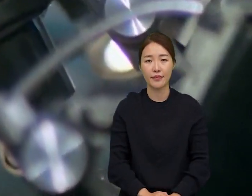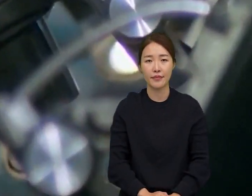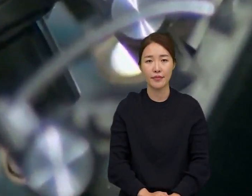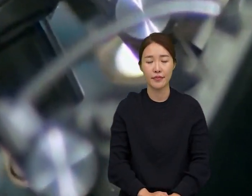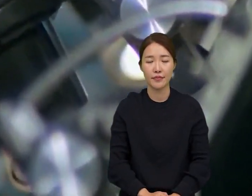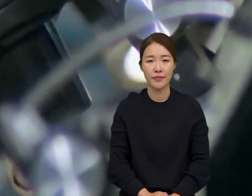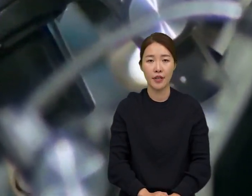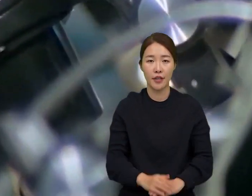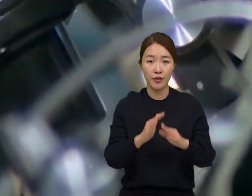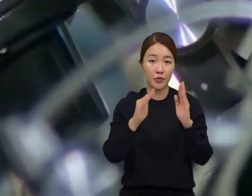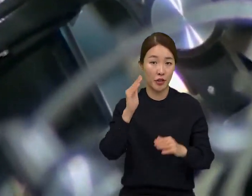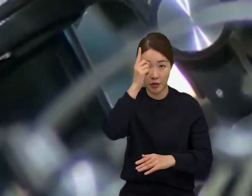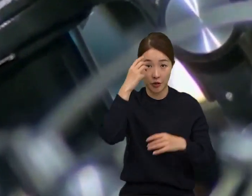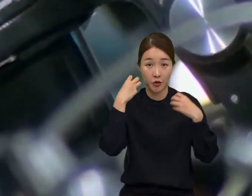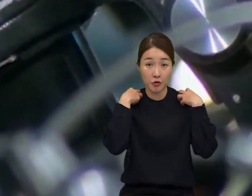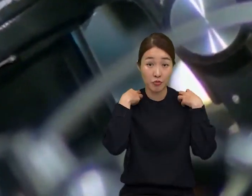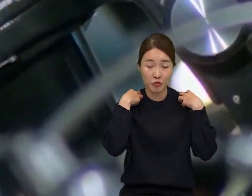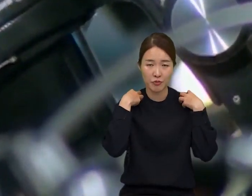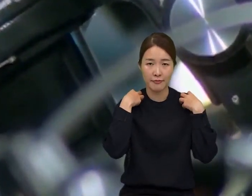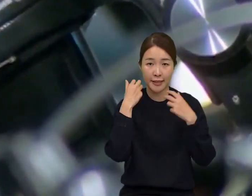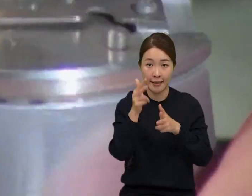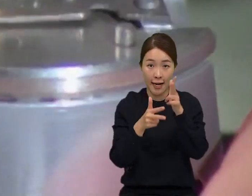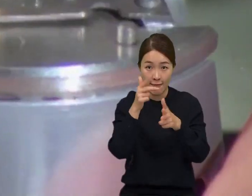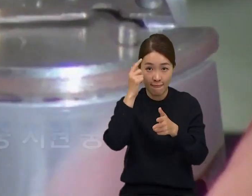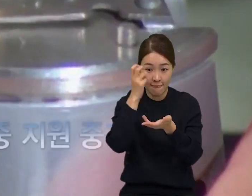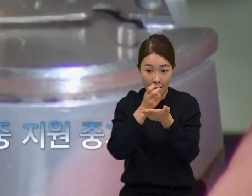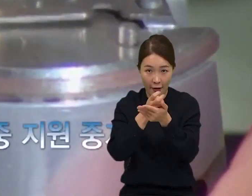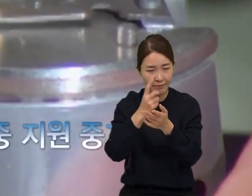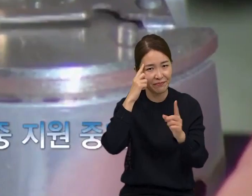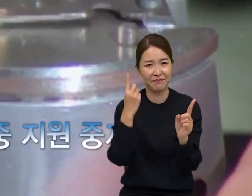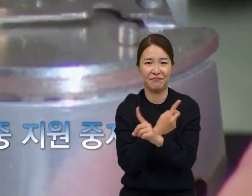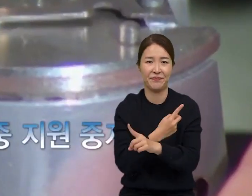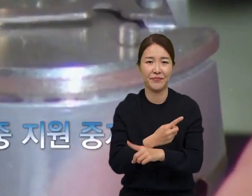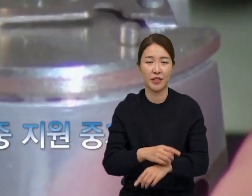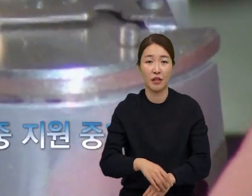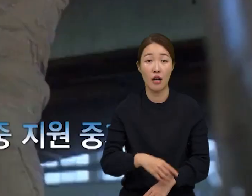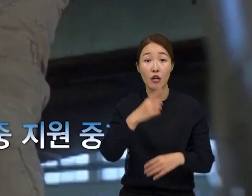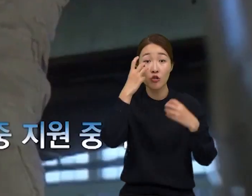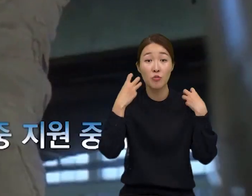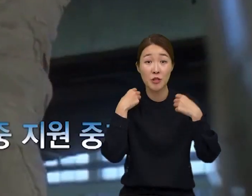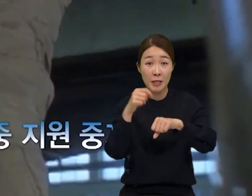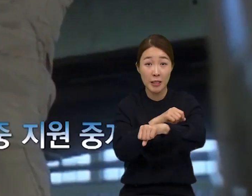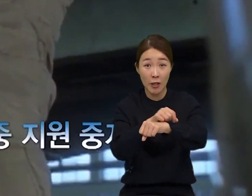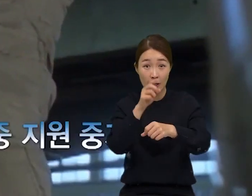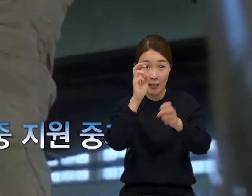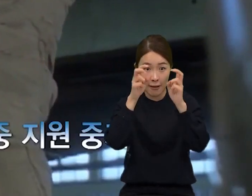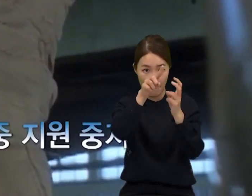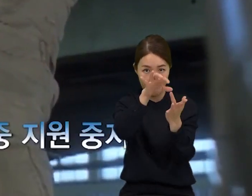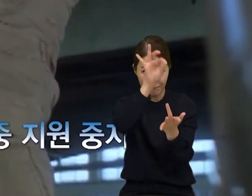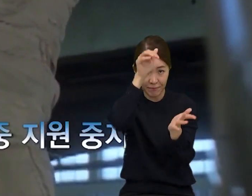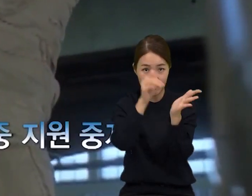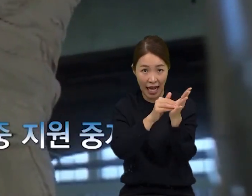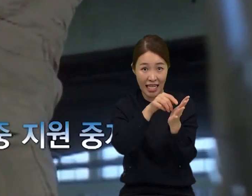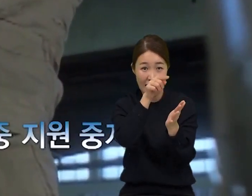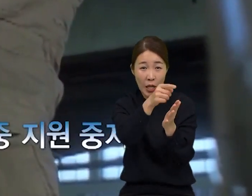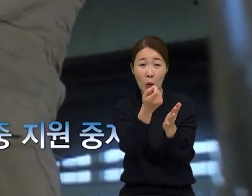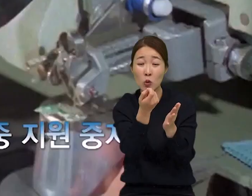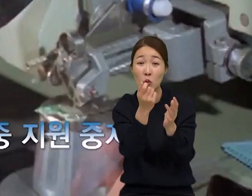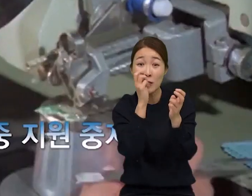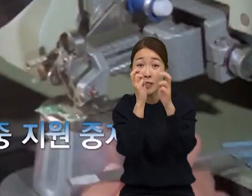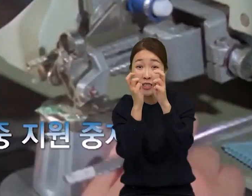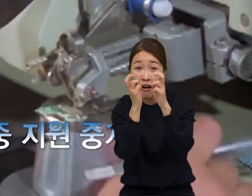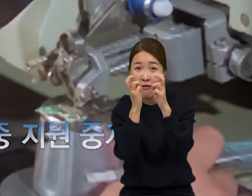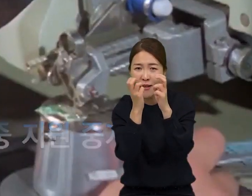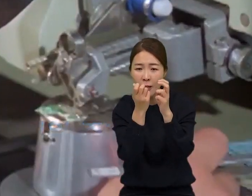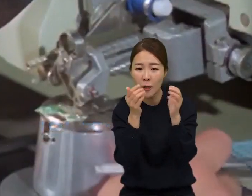전두환 정부는 산업 정책도 바꿨다. 정부가 특정 산업을 선택해서 그 소수 기업을 집중 지원하던